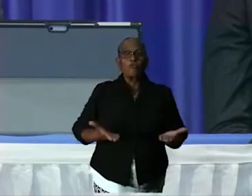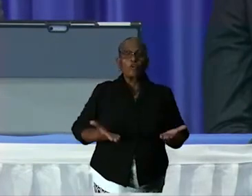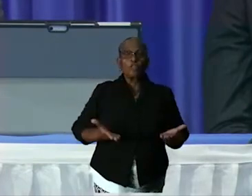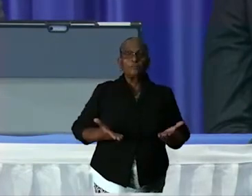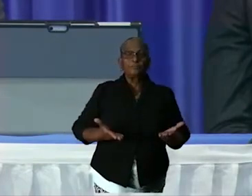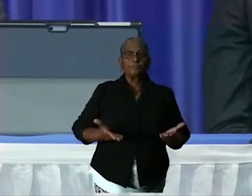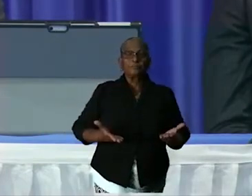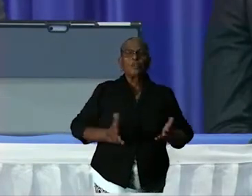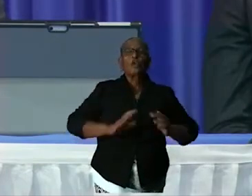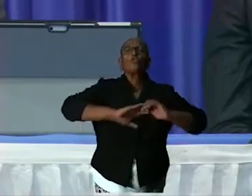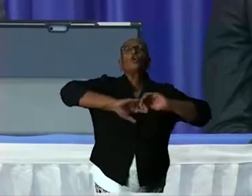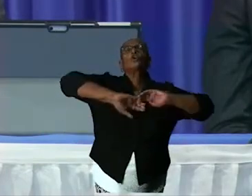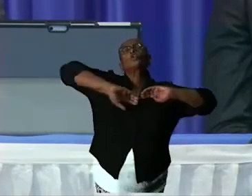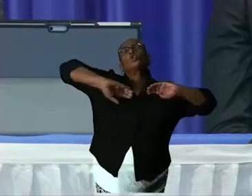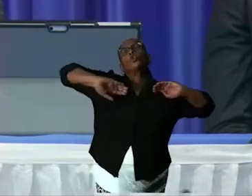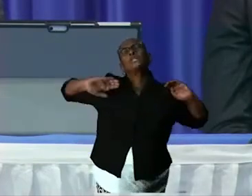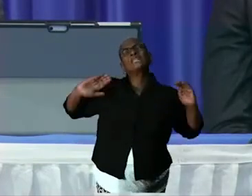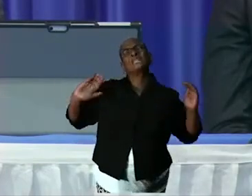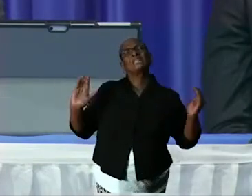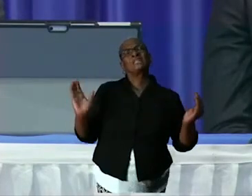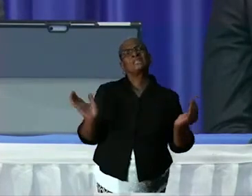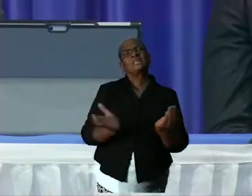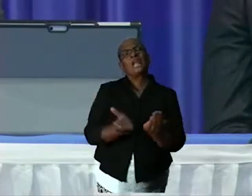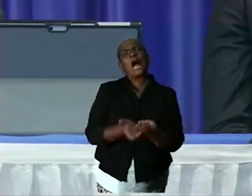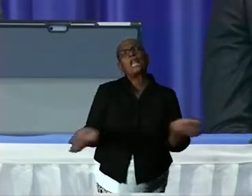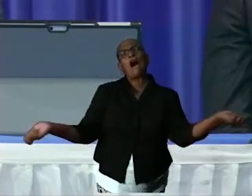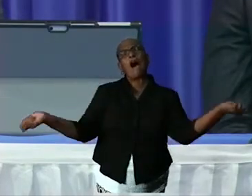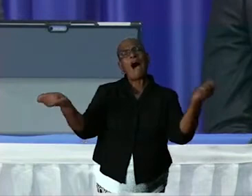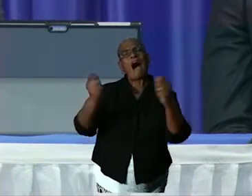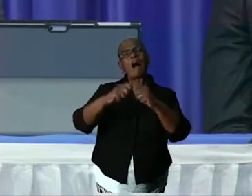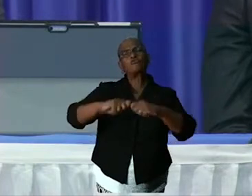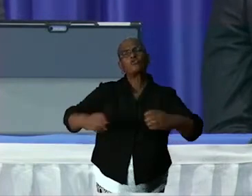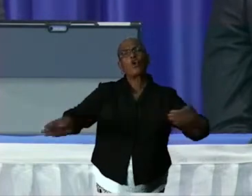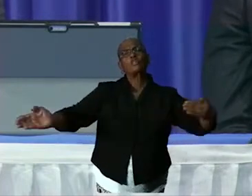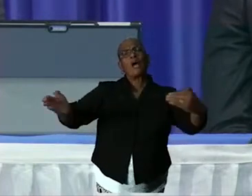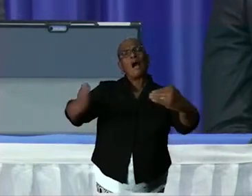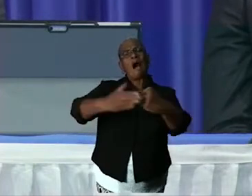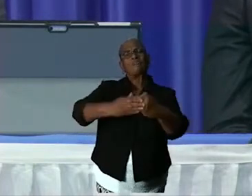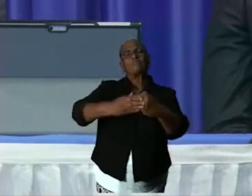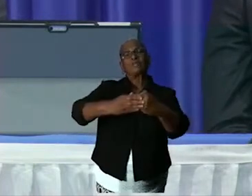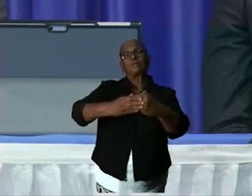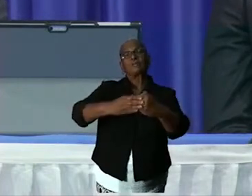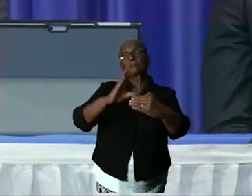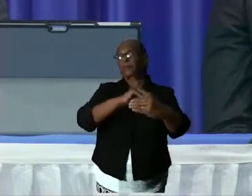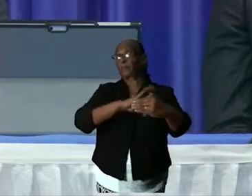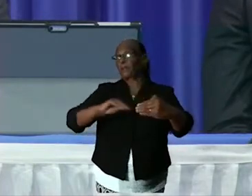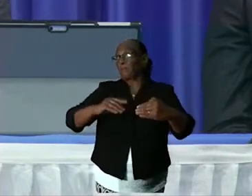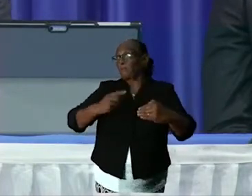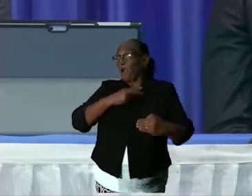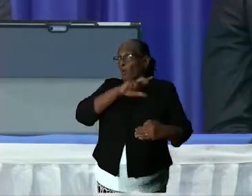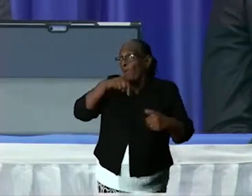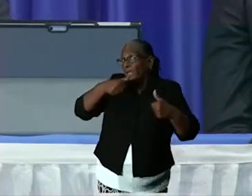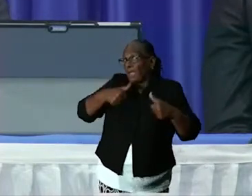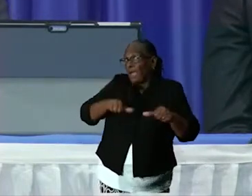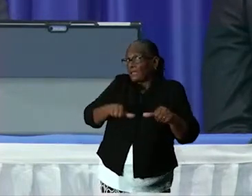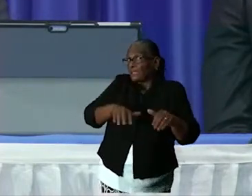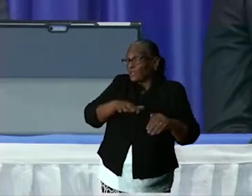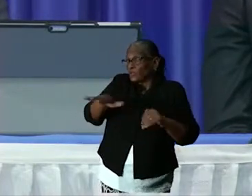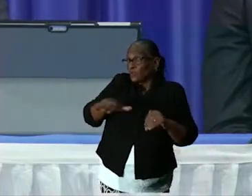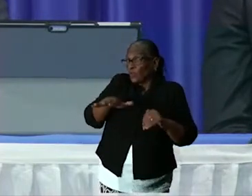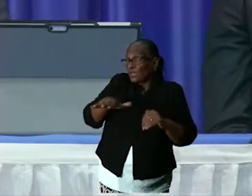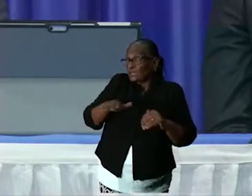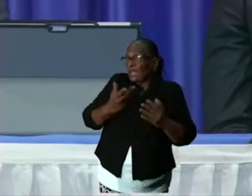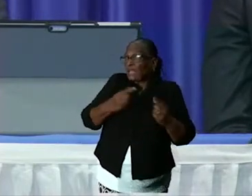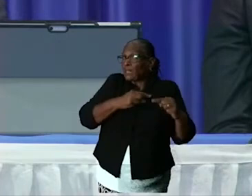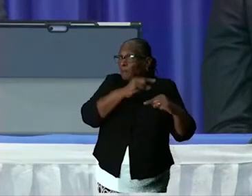total lockdown situatie. En we hebben gekeken naar de ernst van de situatie. En aan de andere kant hebben we gekeken naar het